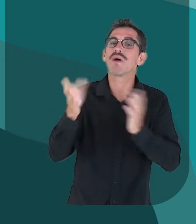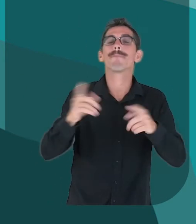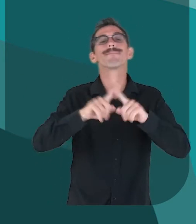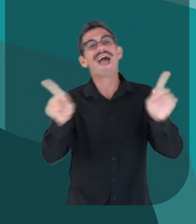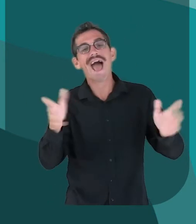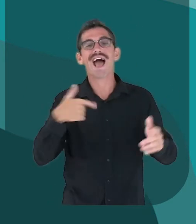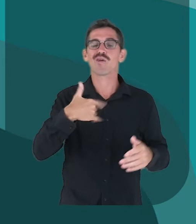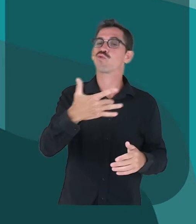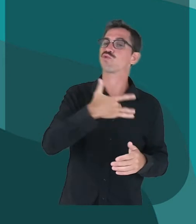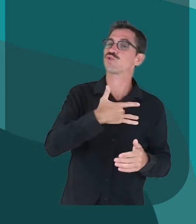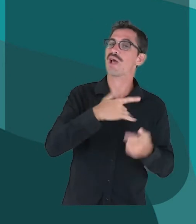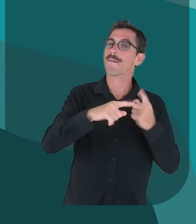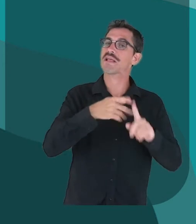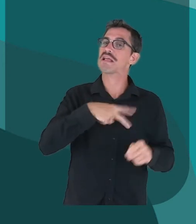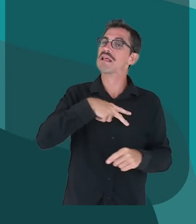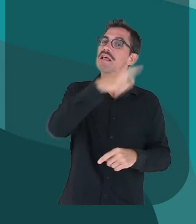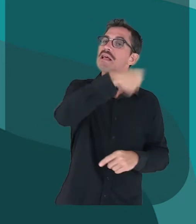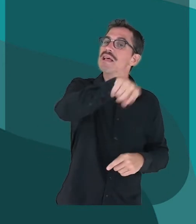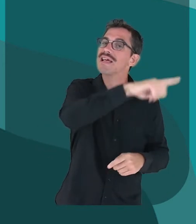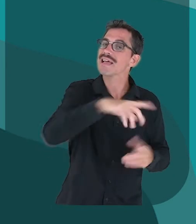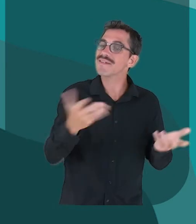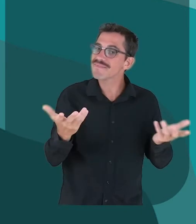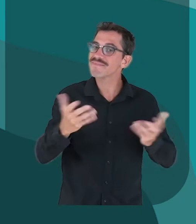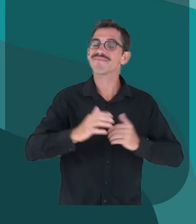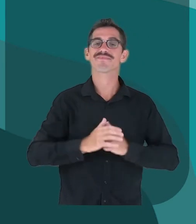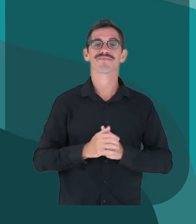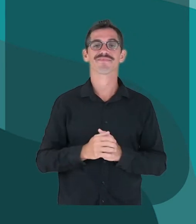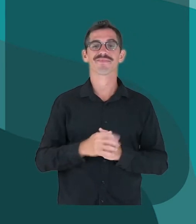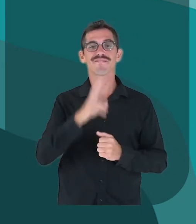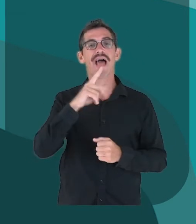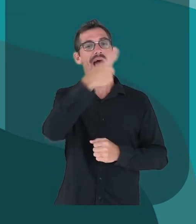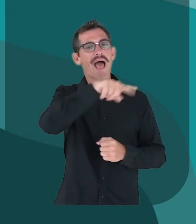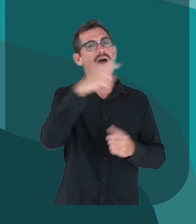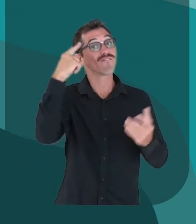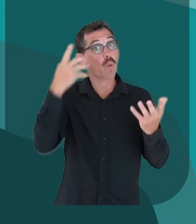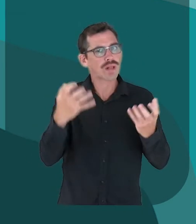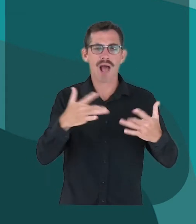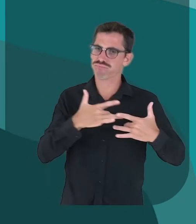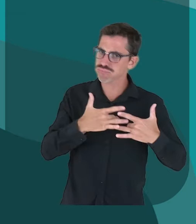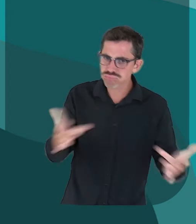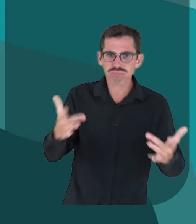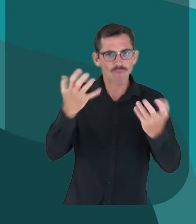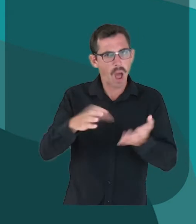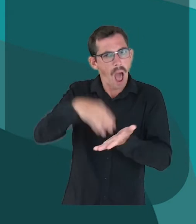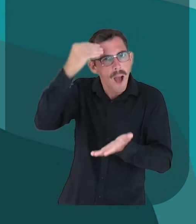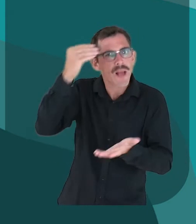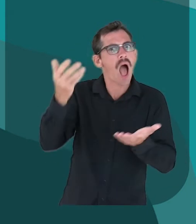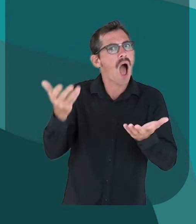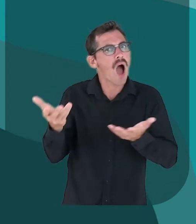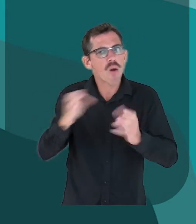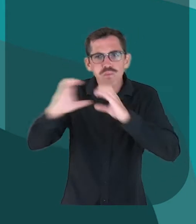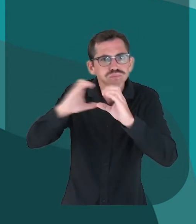améliorée rapidement, puis j'ai vraiment été touché par ça de la part de mes amis, là, qui ont vraiment eu un désir qui était